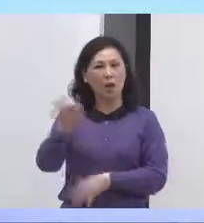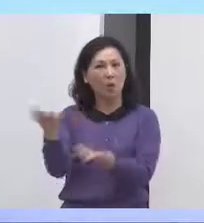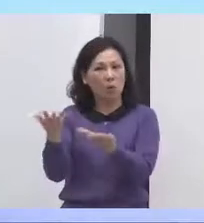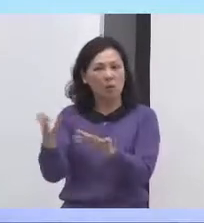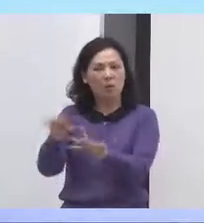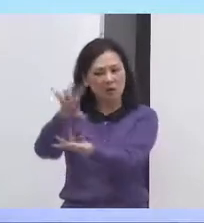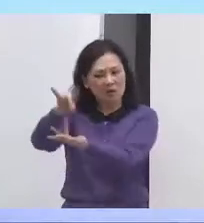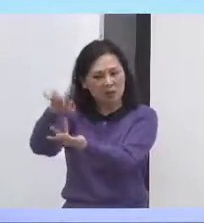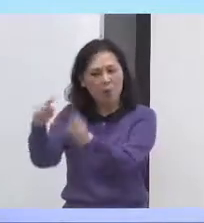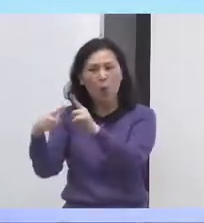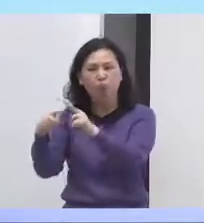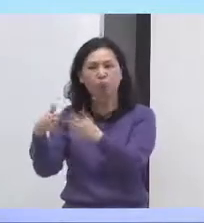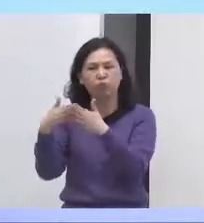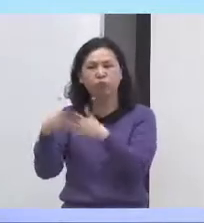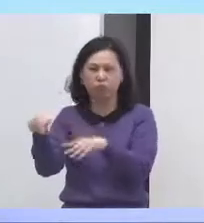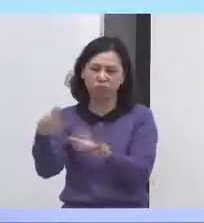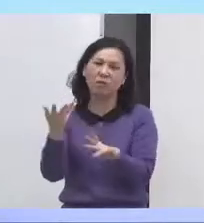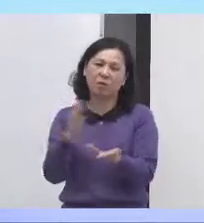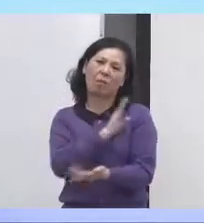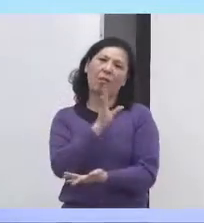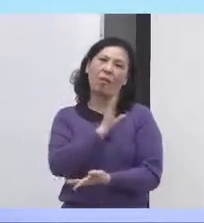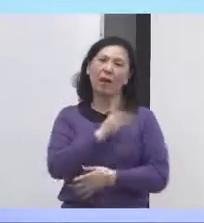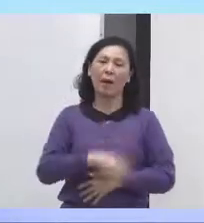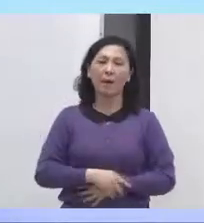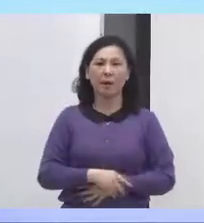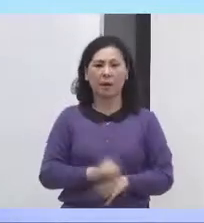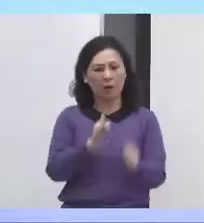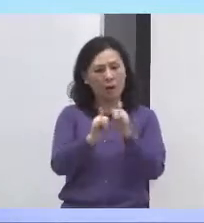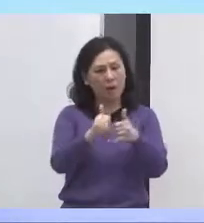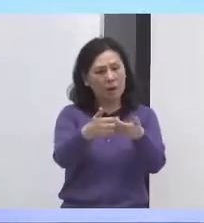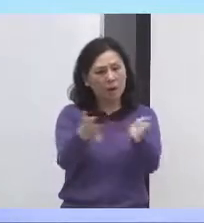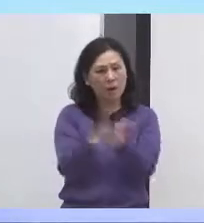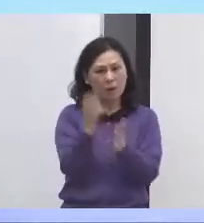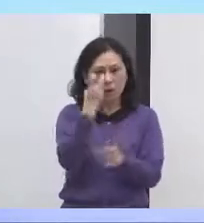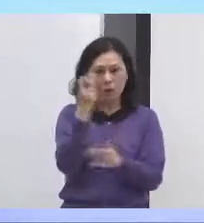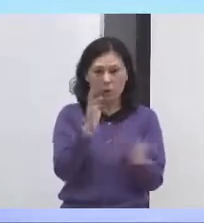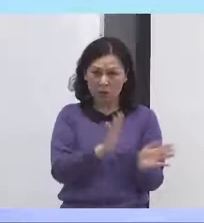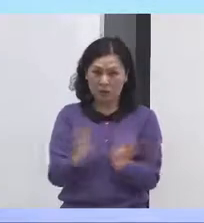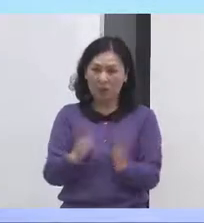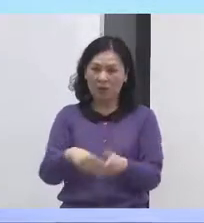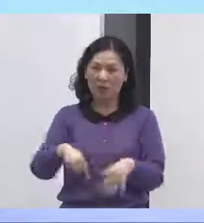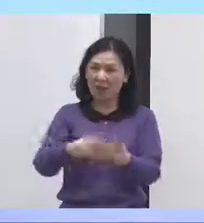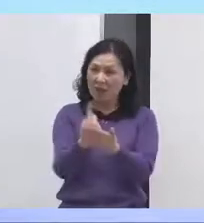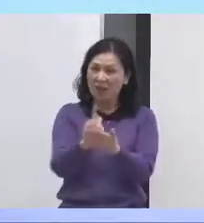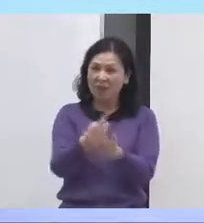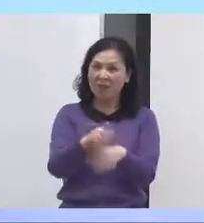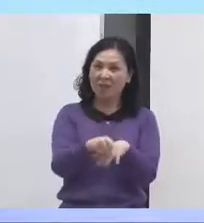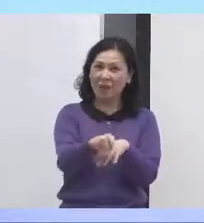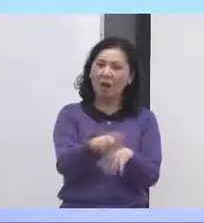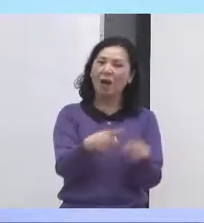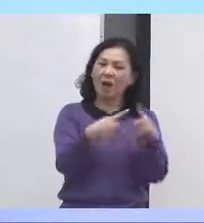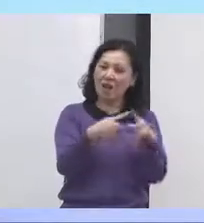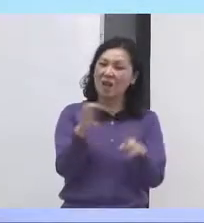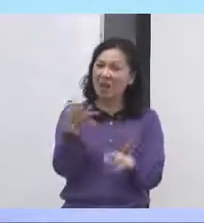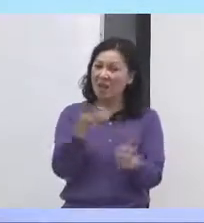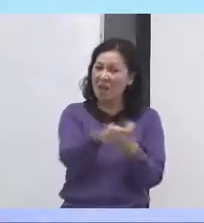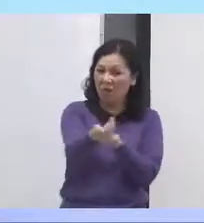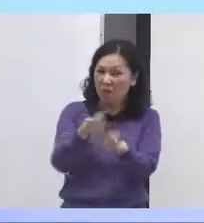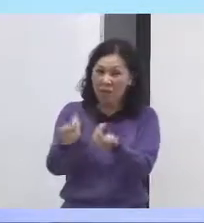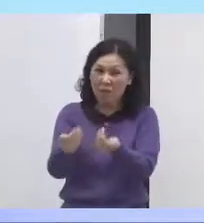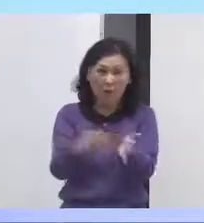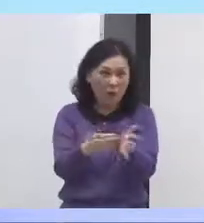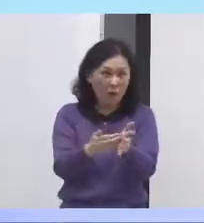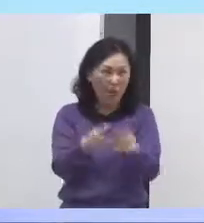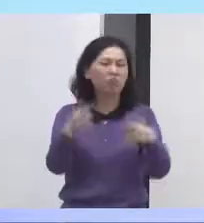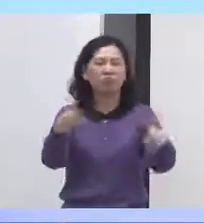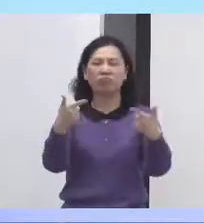为什么我一开始虽然没有强调讲社群治理，没有只想要讲 distribution， 就是分配资源的问题，但是其实讲到后来那个就